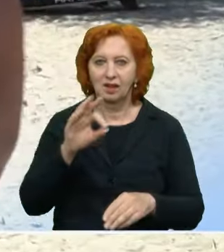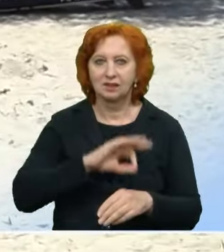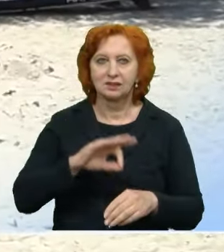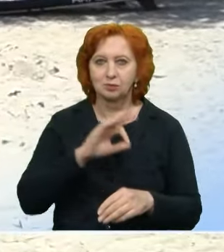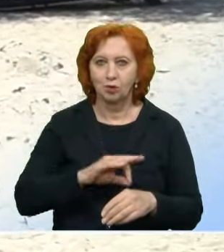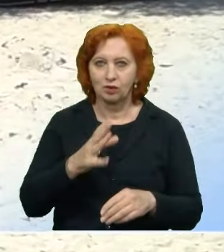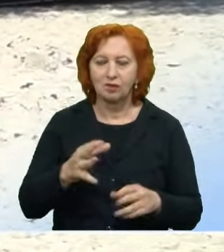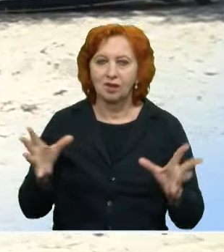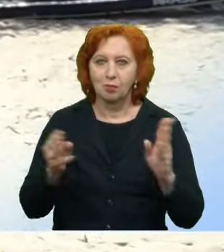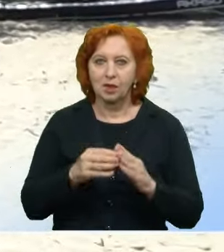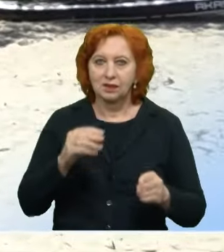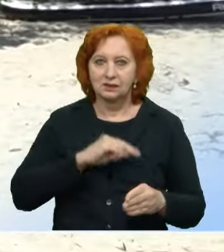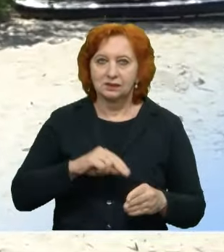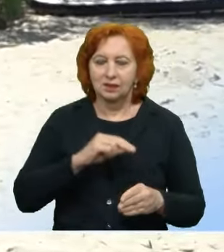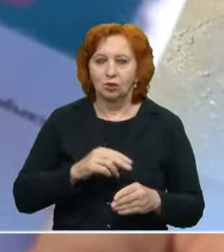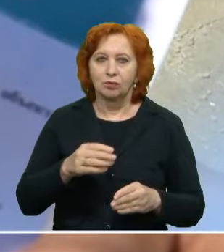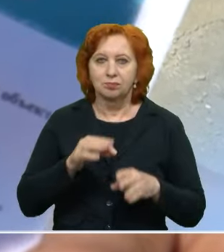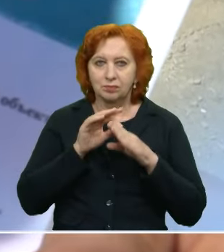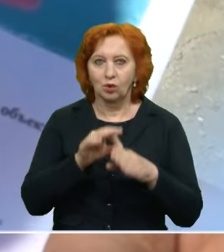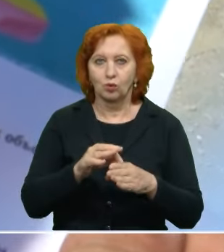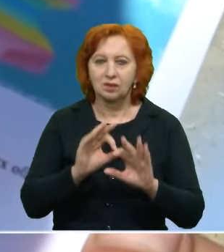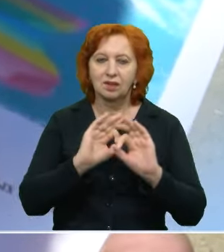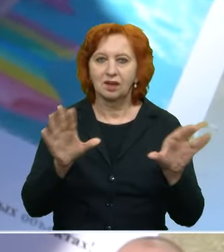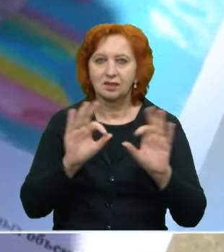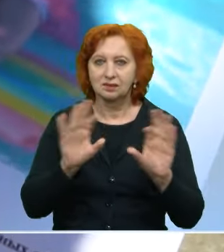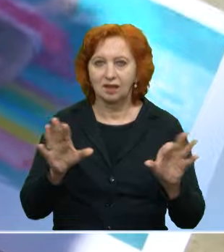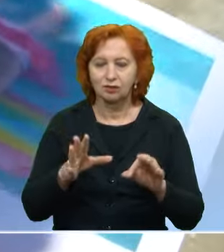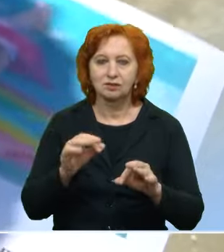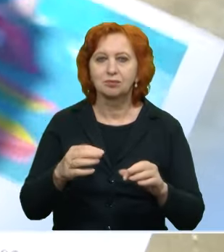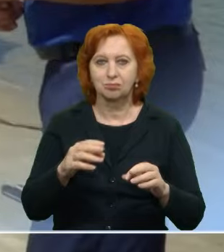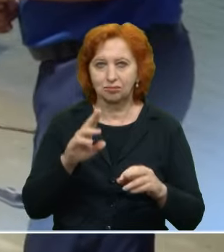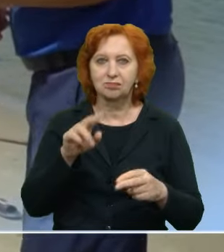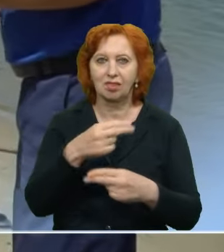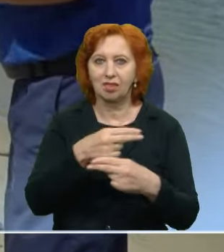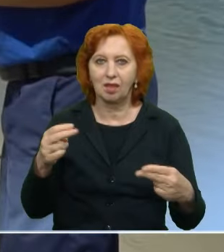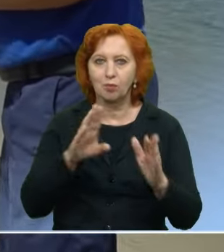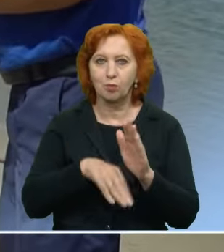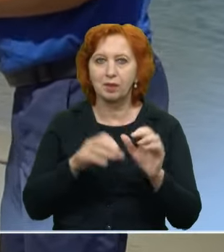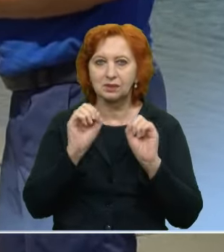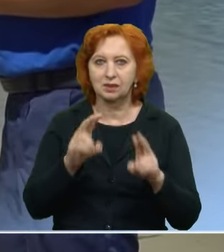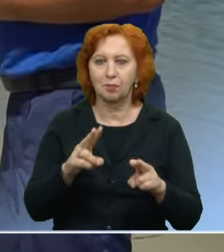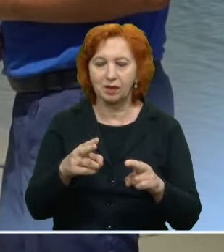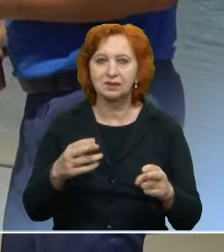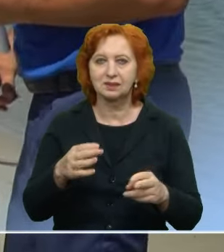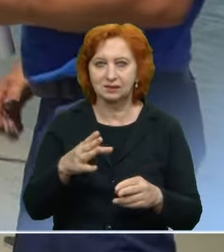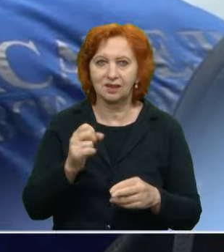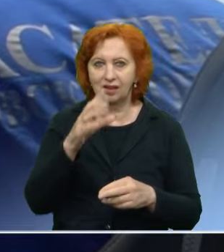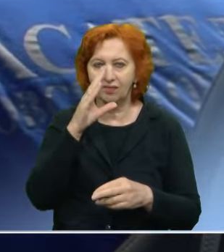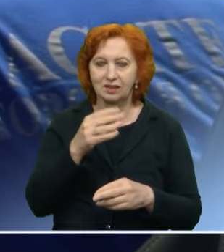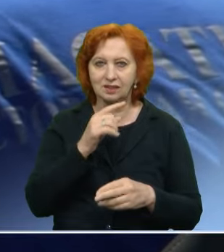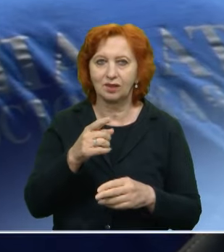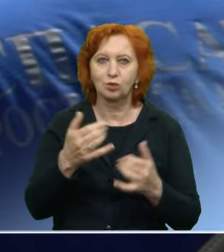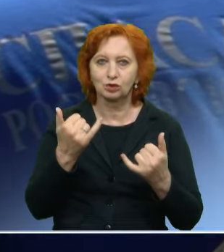средств. А вместе с сотрудниками ПДН проходят профилактические рейды на тему безопасности на воде. Областные спасатели запланировали мониторинг